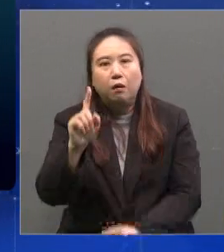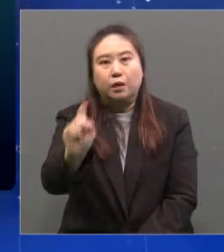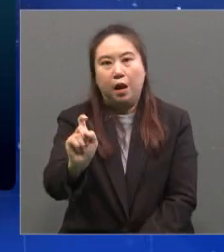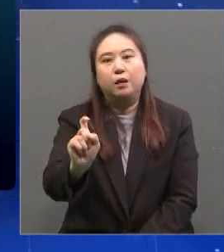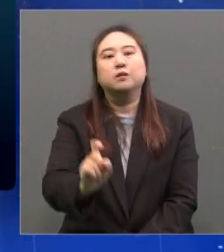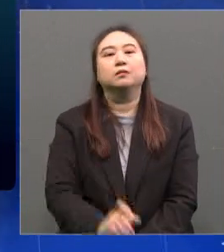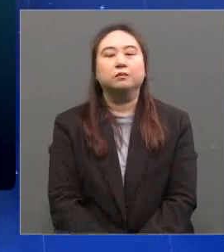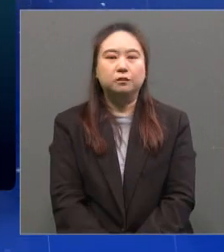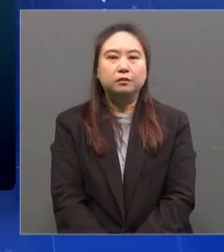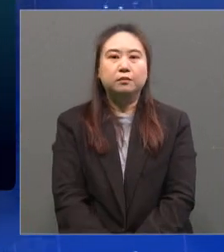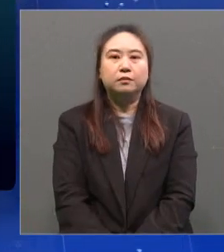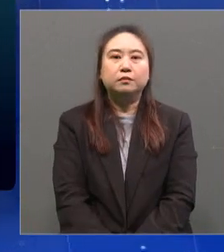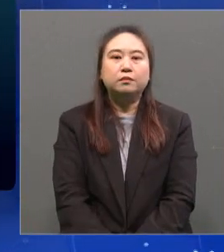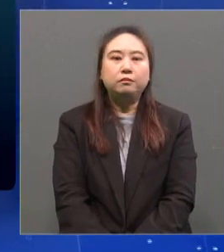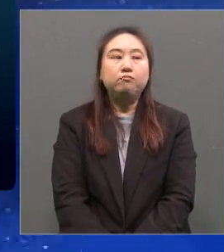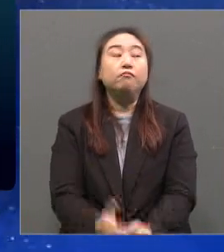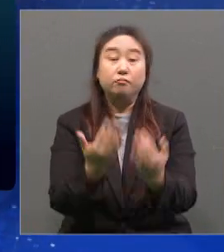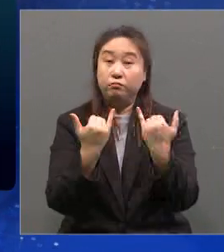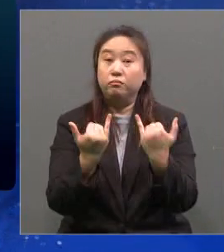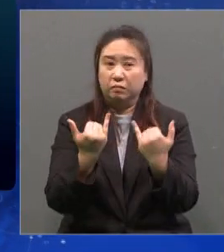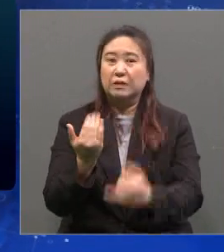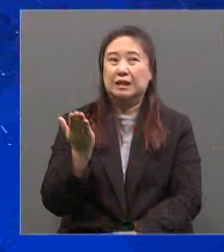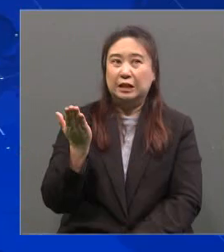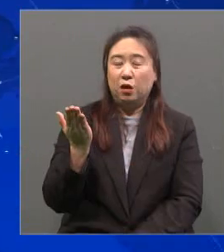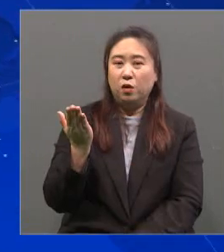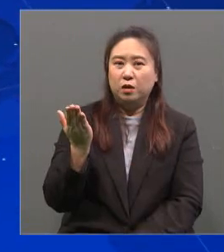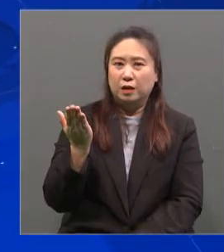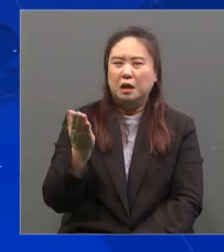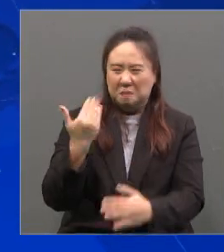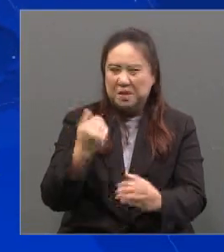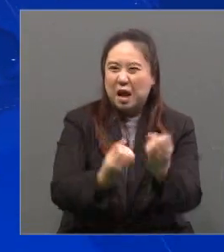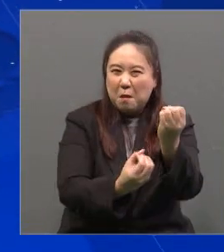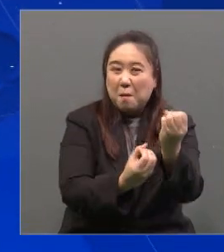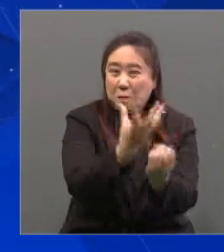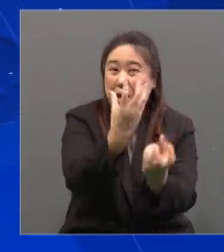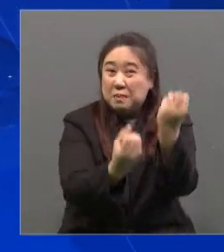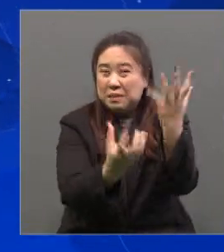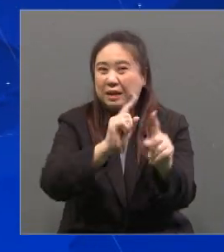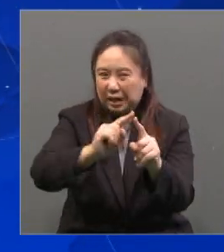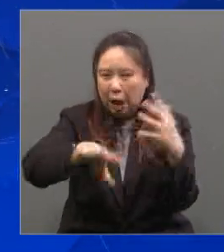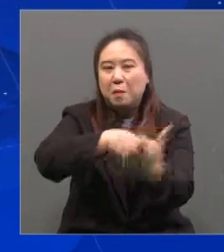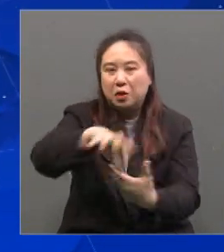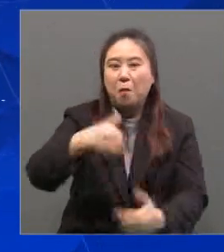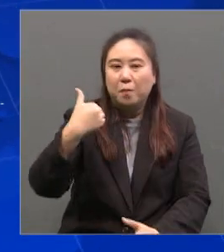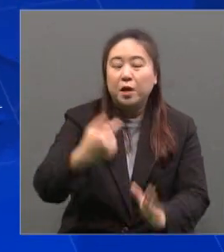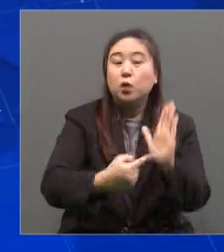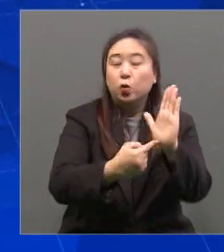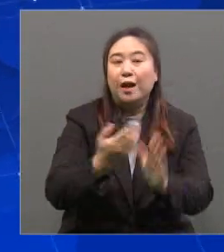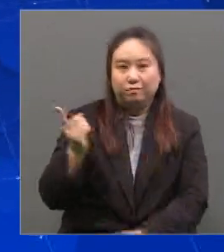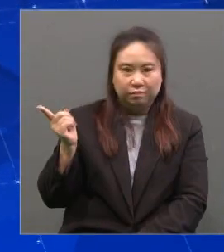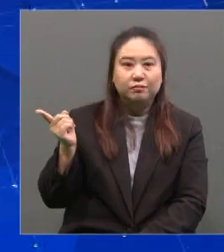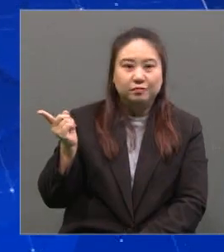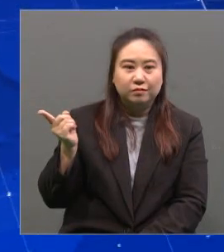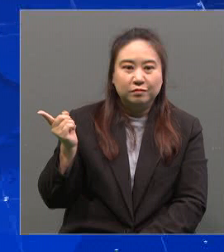ชีวิตในที่สุดนะคะทีนี้เจ้าสารไซยาไนด์เนี่ยมันยังอยู่ในพืชหลายชนิดด้วยกันคุณผู้ชมคะอย่างเช่นหน่อไม้ค่ะห